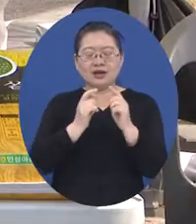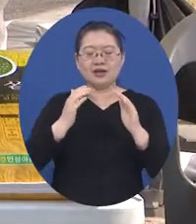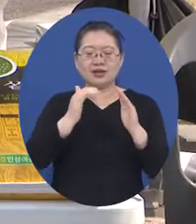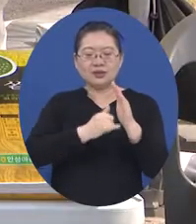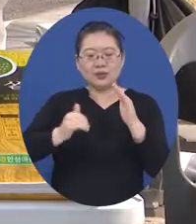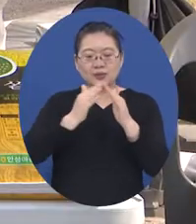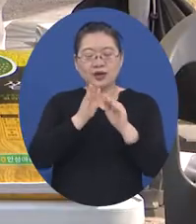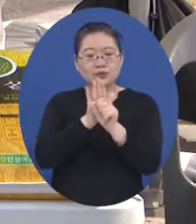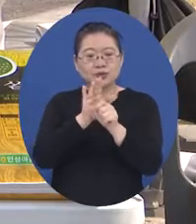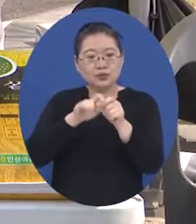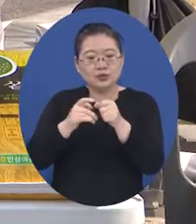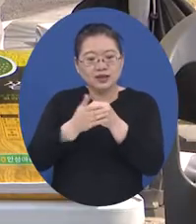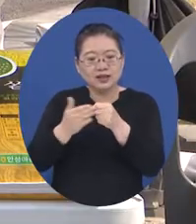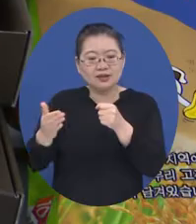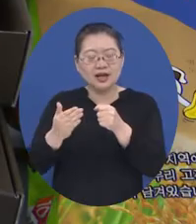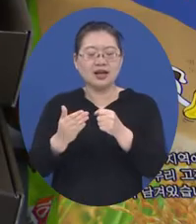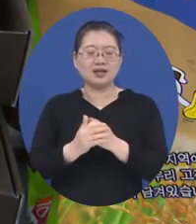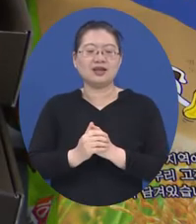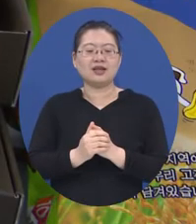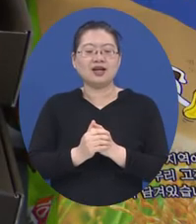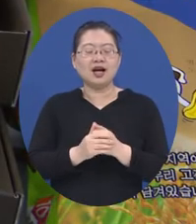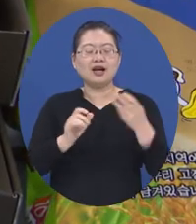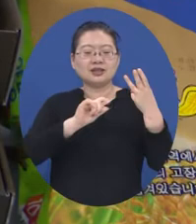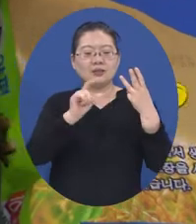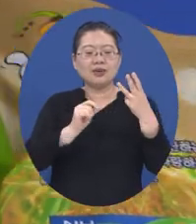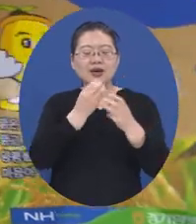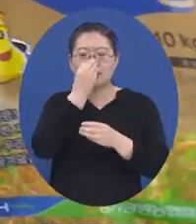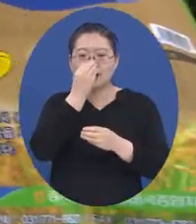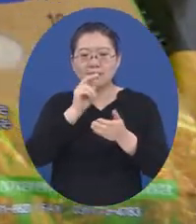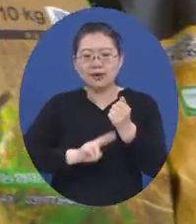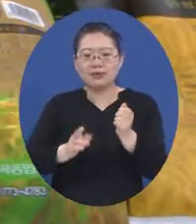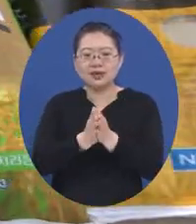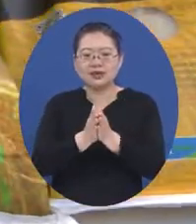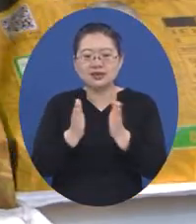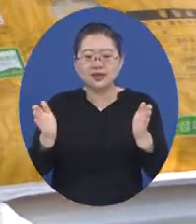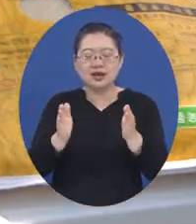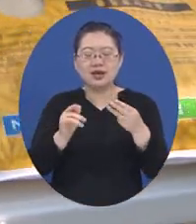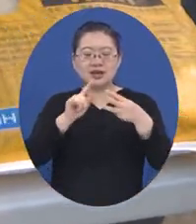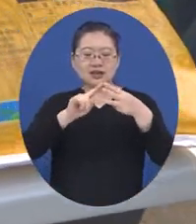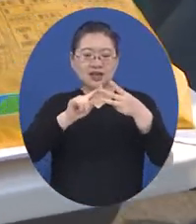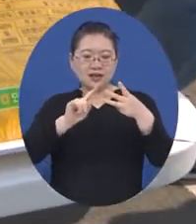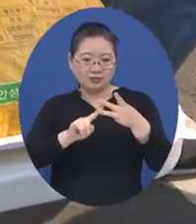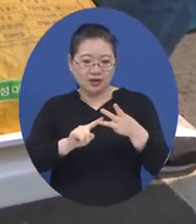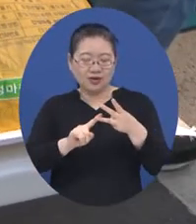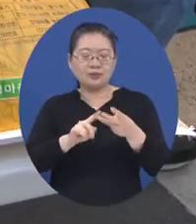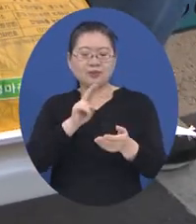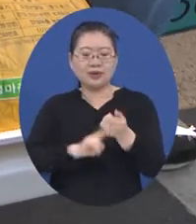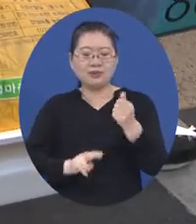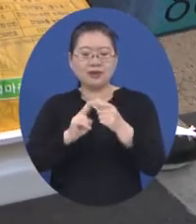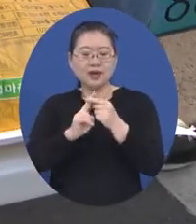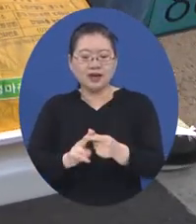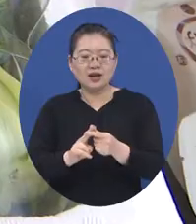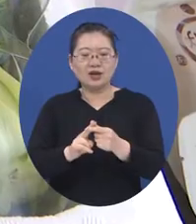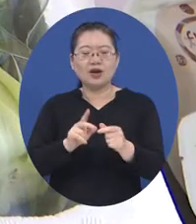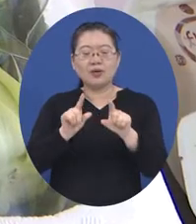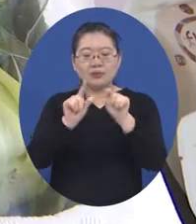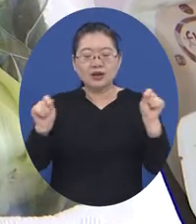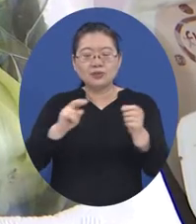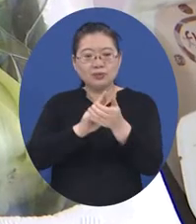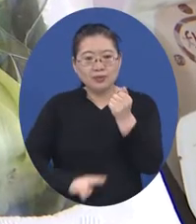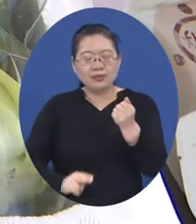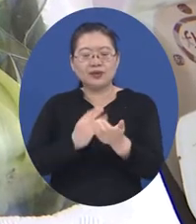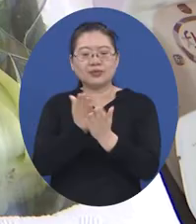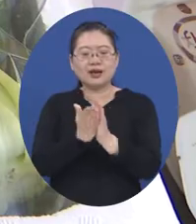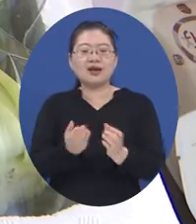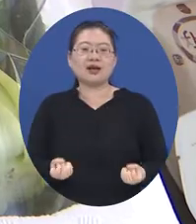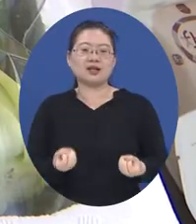위해 지난달 딸기 판매를 시작으로 세 차례에 걸친 친환경 농산물 꾸러미 판매와 친환경 식재료 메뉴 판매 등